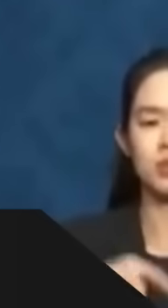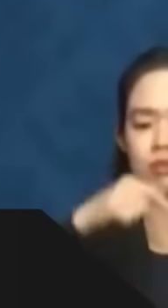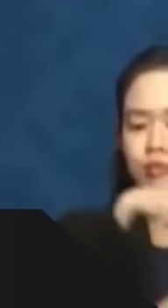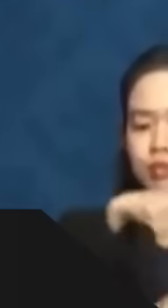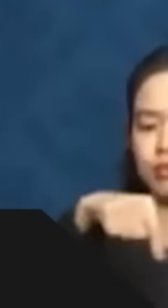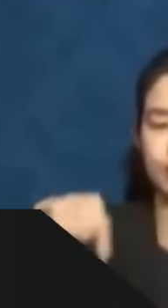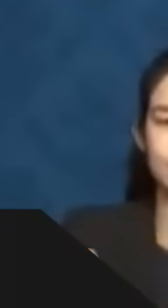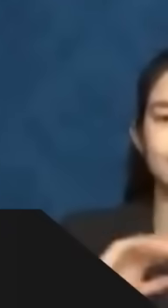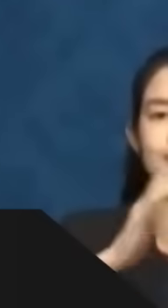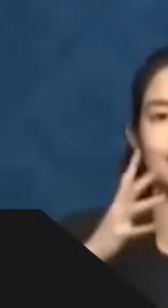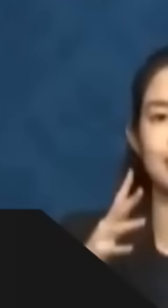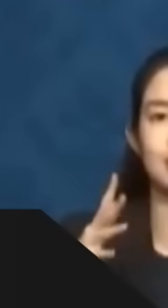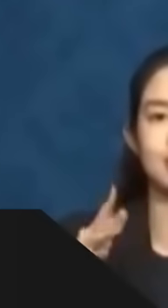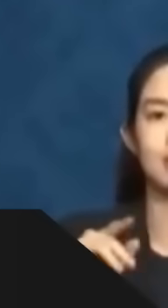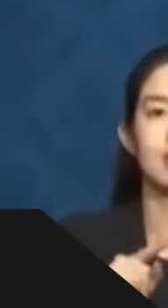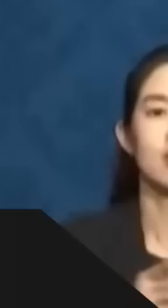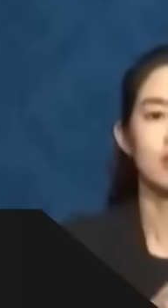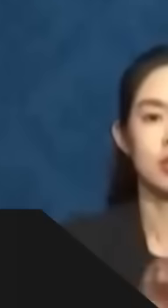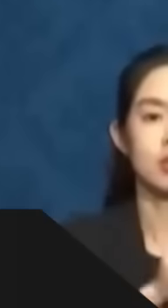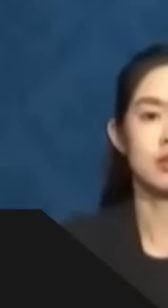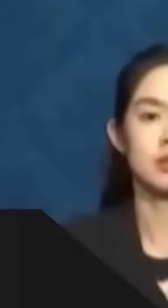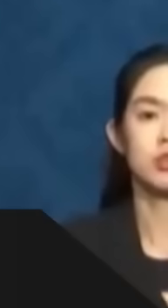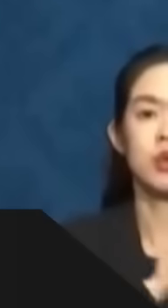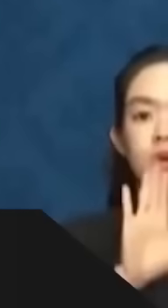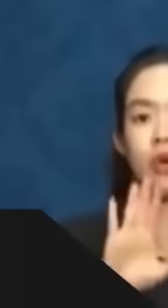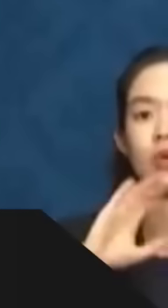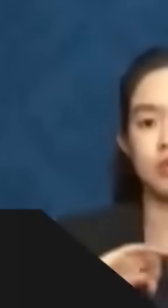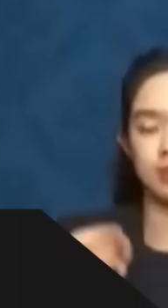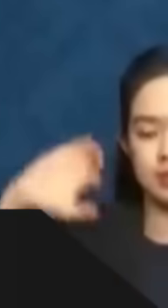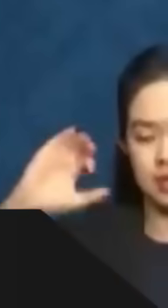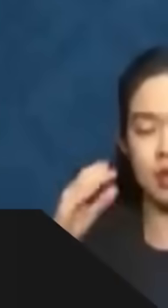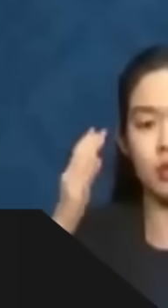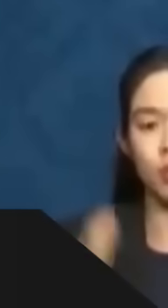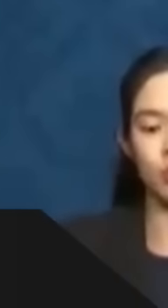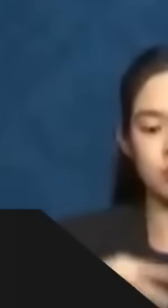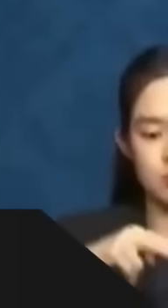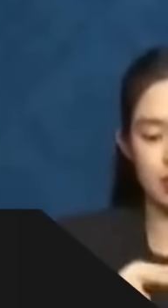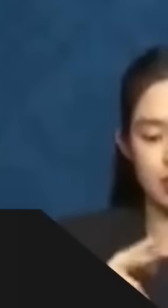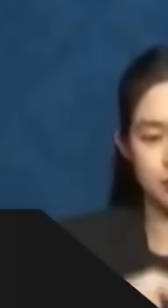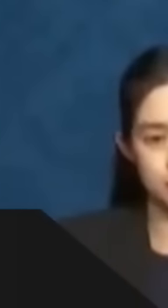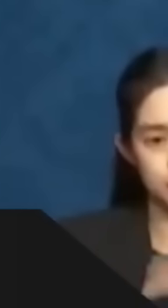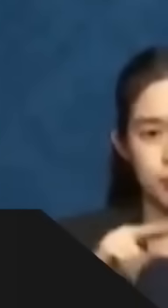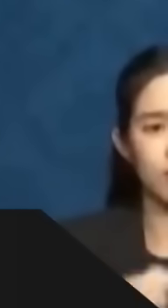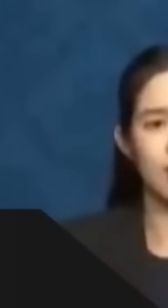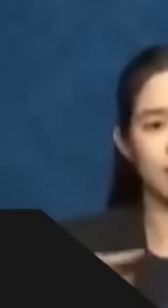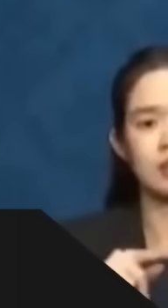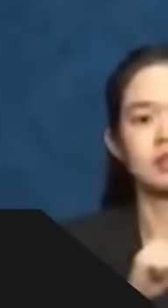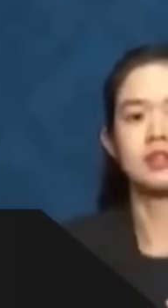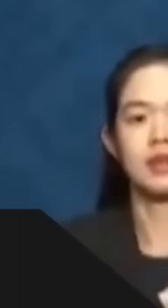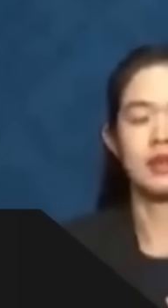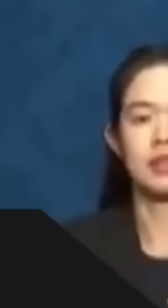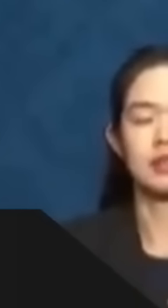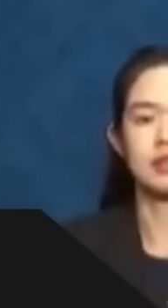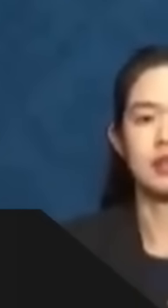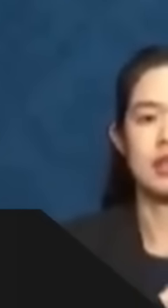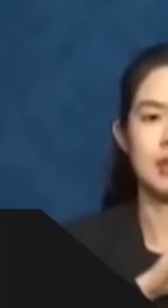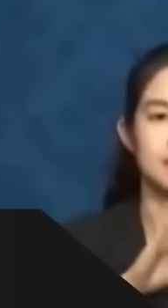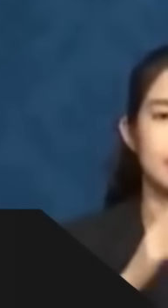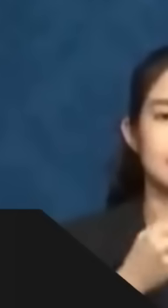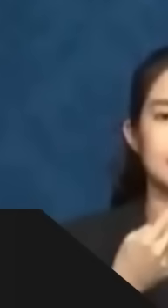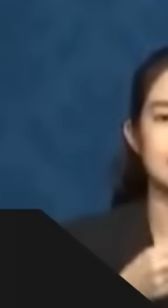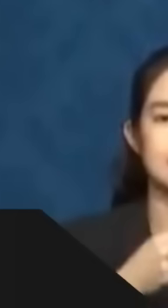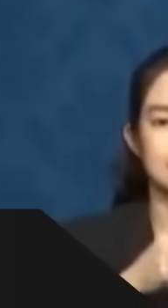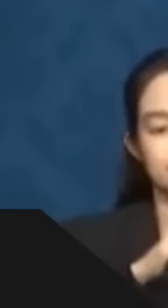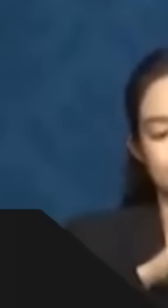ป็นใครตำรวจสอบสวนกลางระบุว่าขอให้ตรวจสอบข้อเท็จจริงก่อนซึ่งตนมั่นใจในการทำงานของเจ้าหน้าที่ตำรวจสอบสวนกลางส่วนเทวดาที่อยู่บ